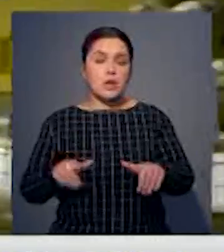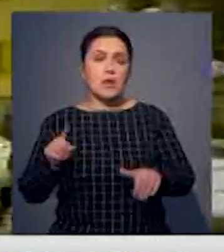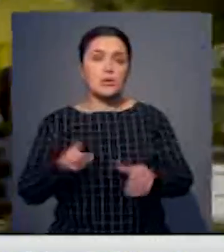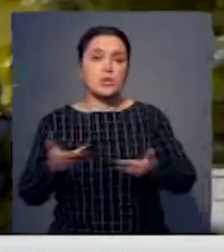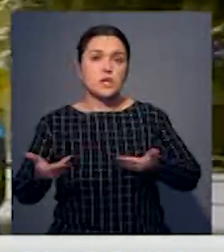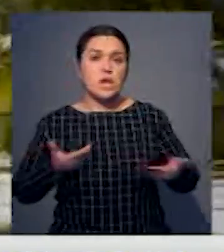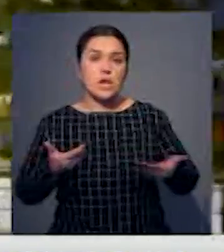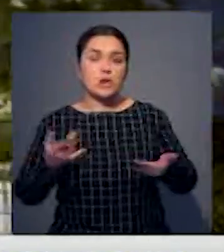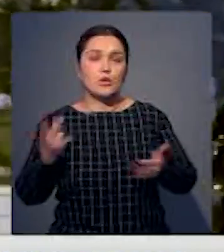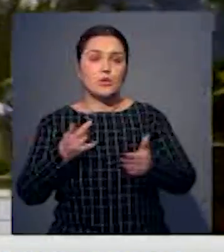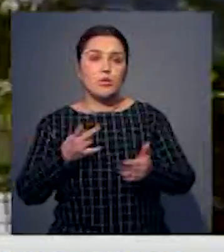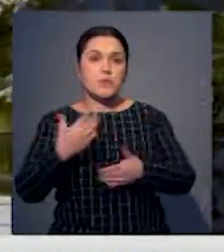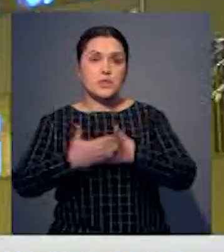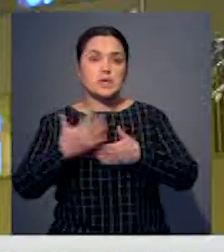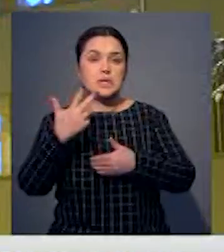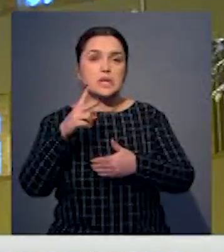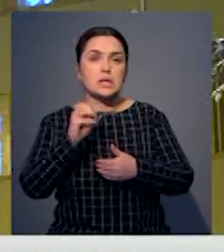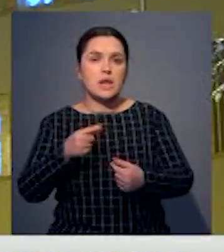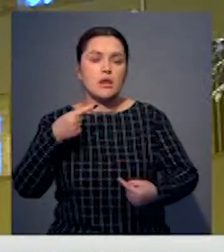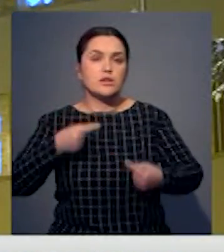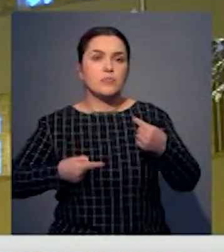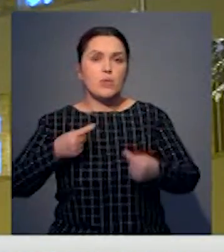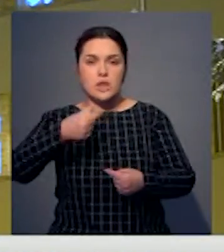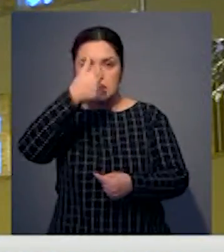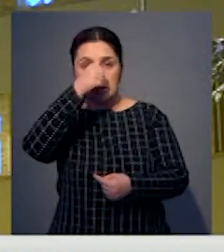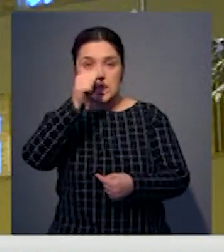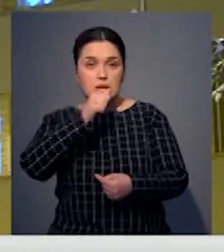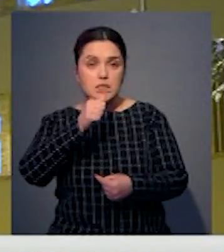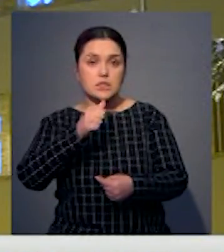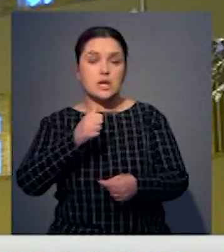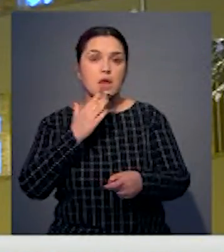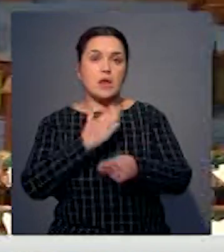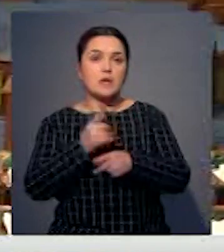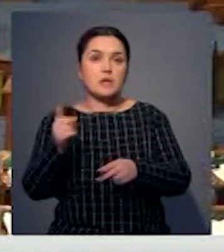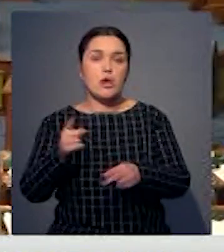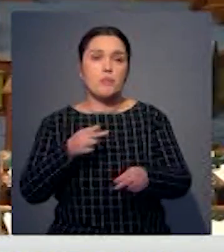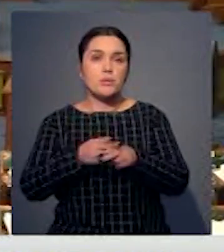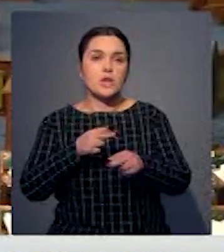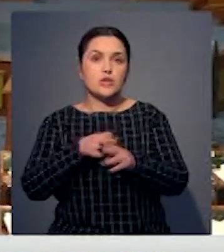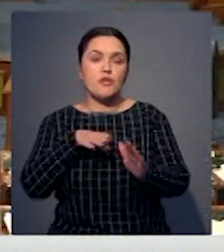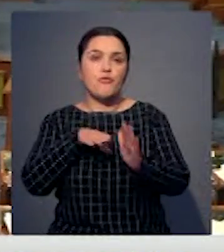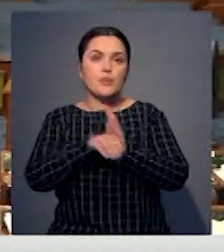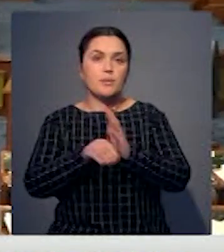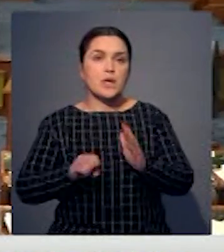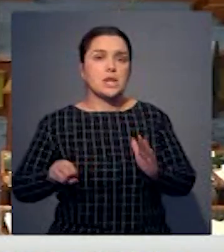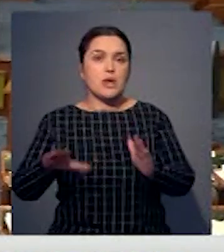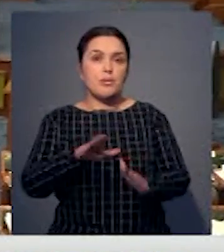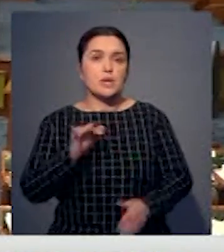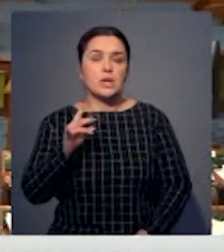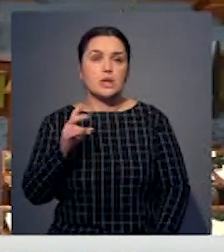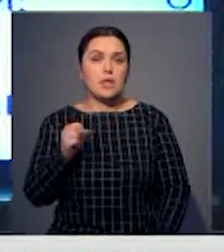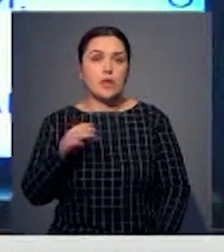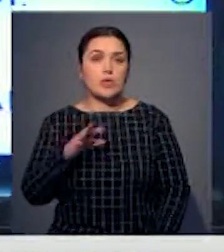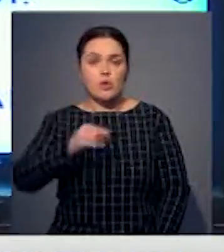пошли на такой шаг ради урегулирования почти 30-летнего противостояния с Грецией, которое препятствует вступлению страны в Евросоюз и